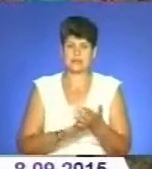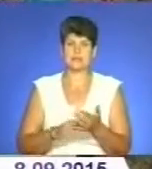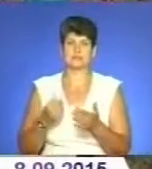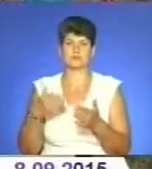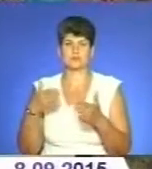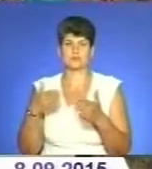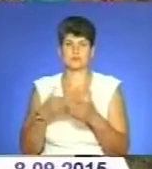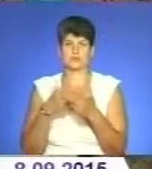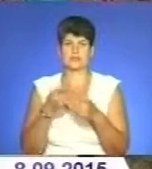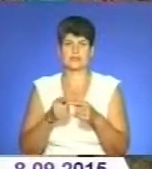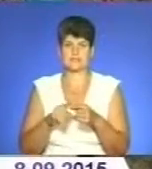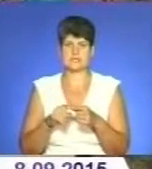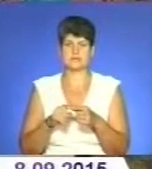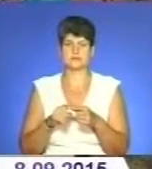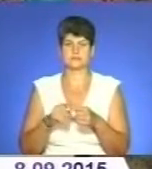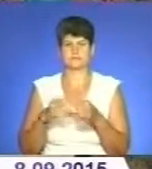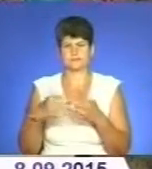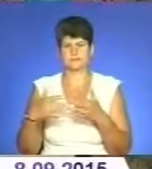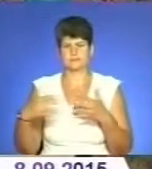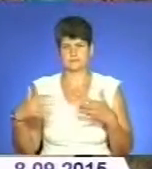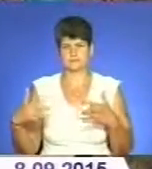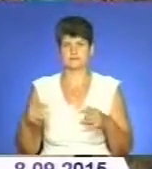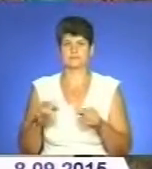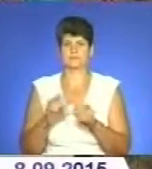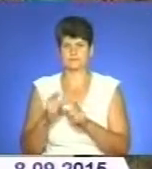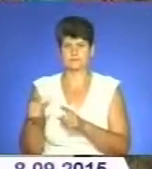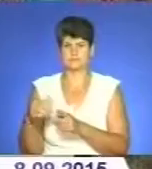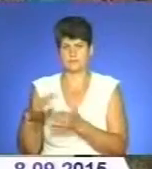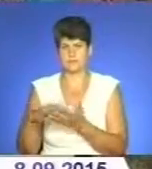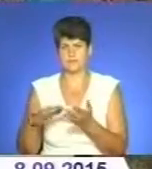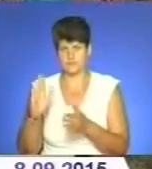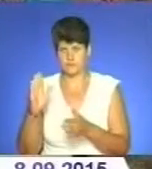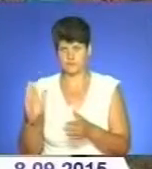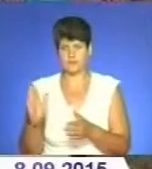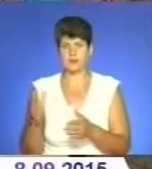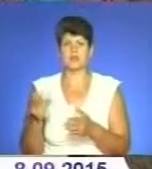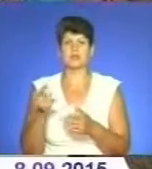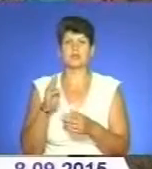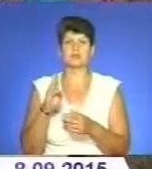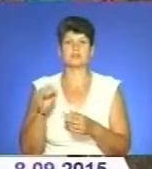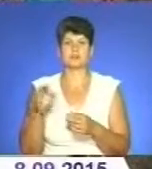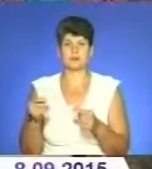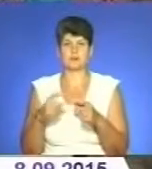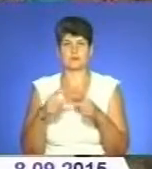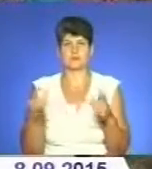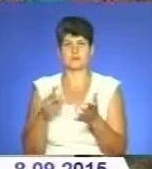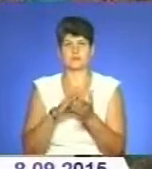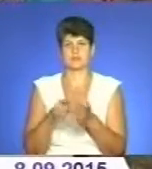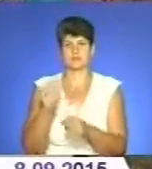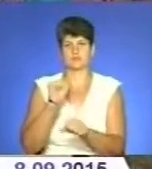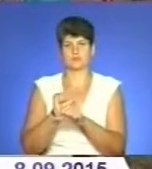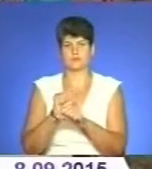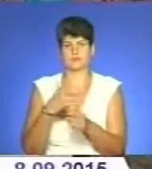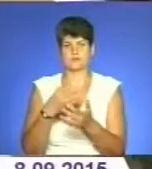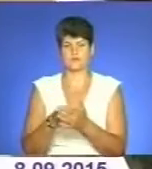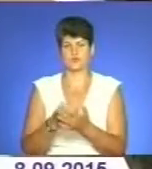наштовхуватися на подібні коментарі і на подібну реакцію, то, очевидно, штаб волонтерський центр припинить своє